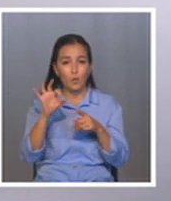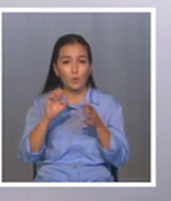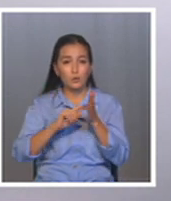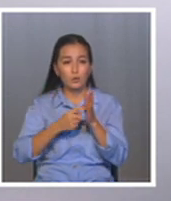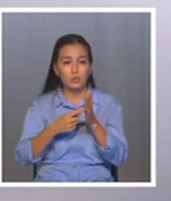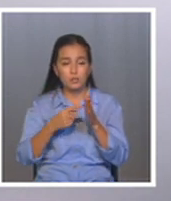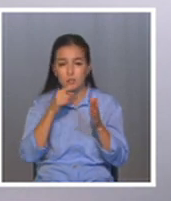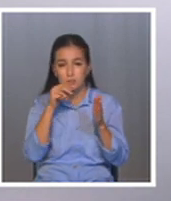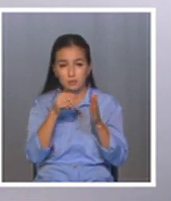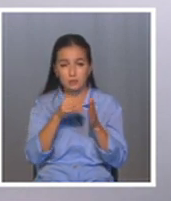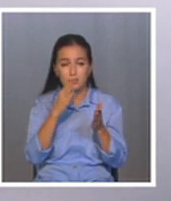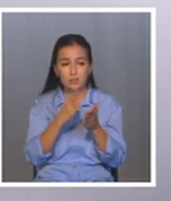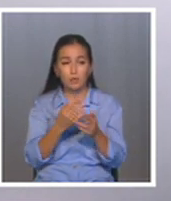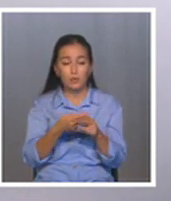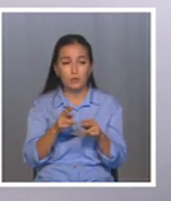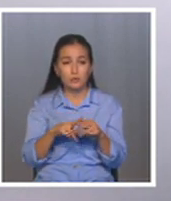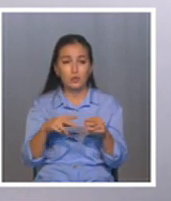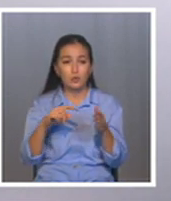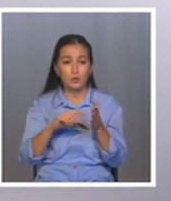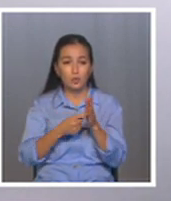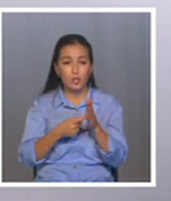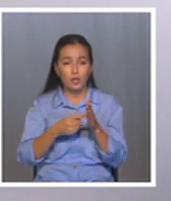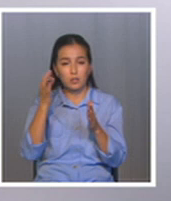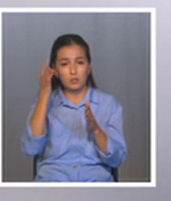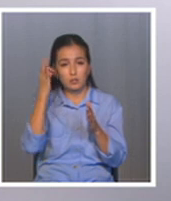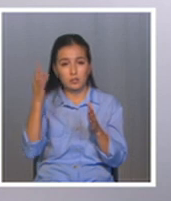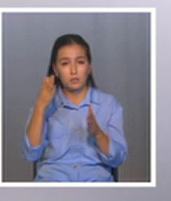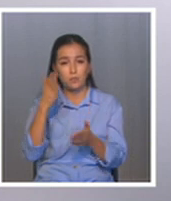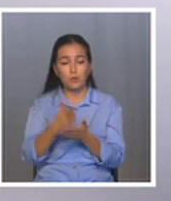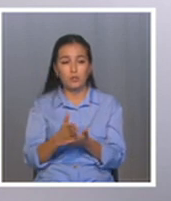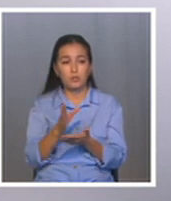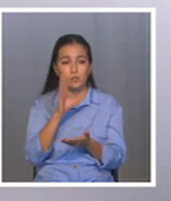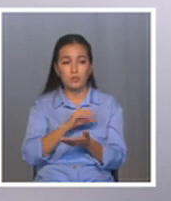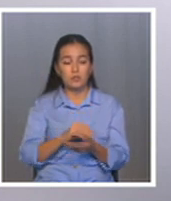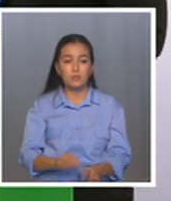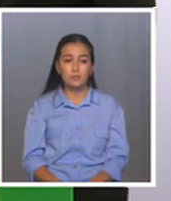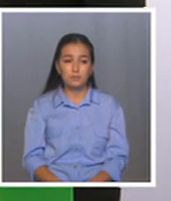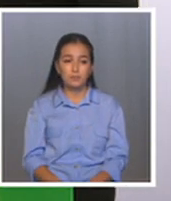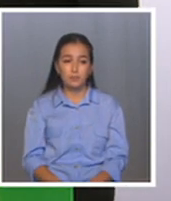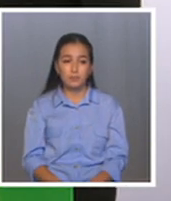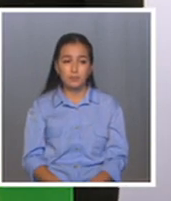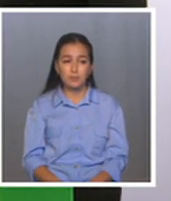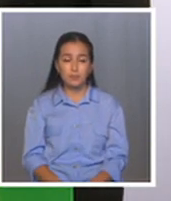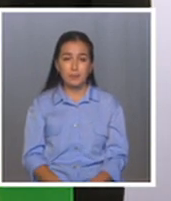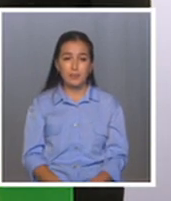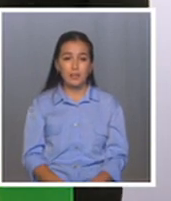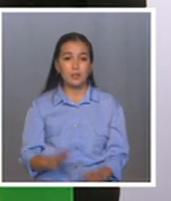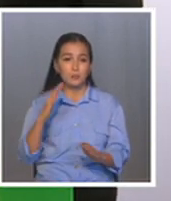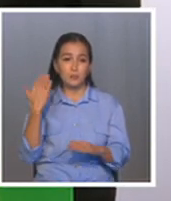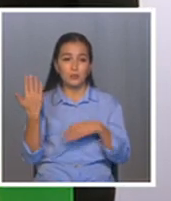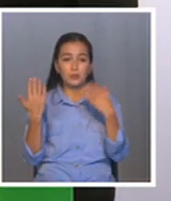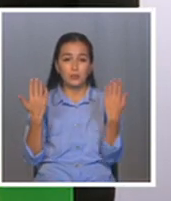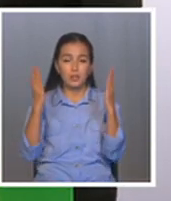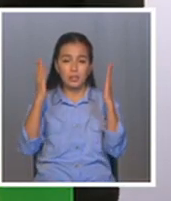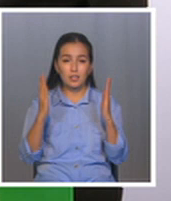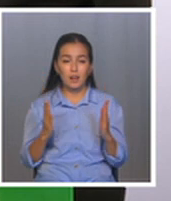өтеді. Және осы нүктеде қақ бөлінеді. Теорема дәлелденді. Бүйір қырлары табан